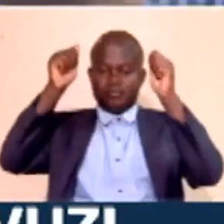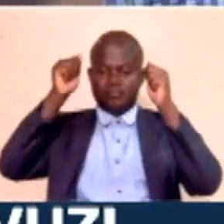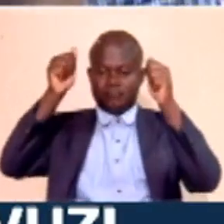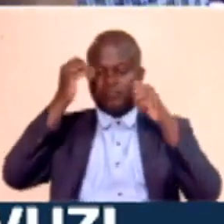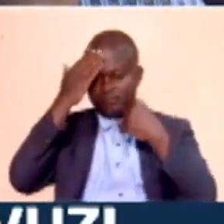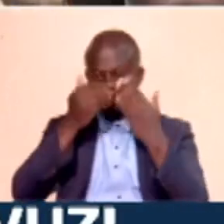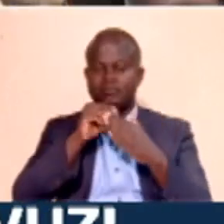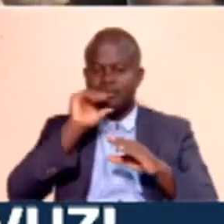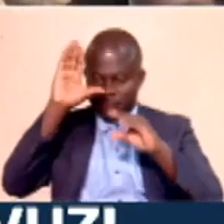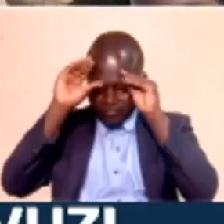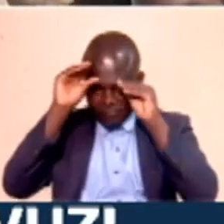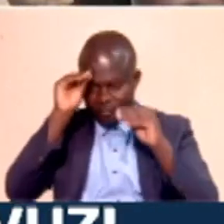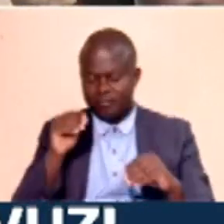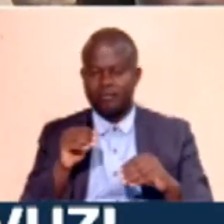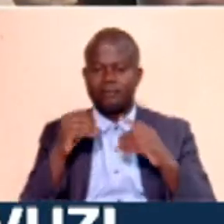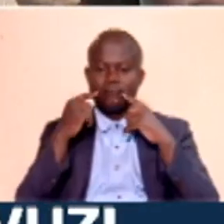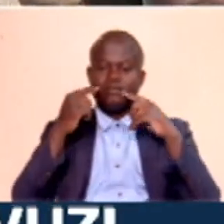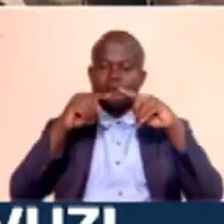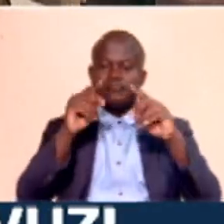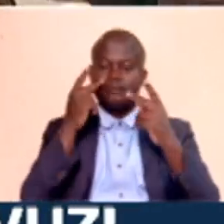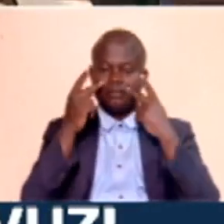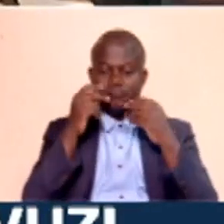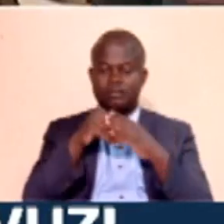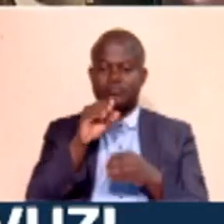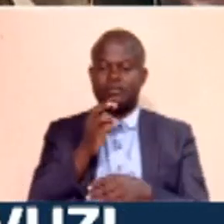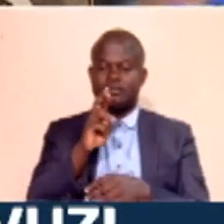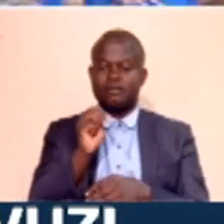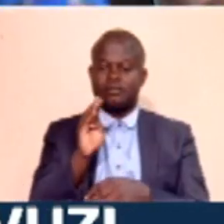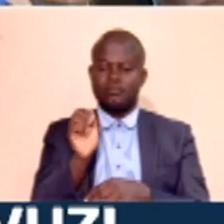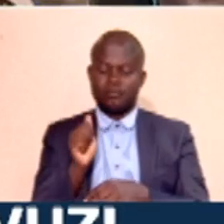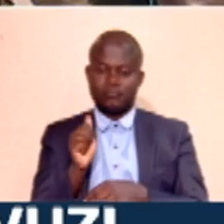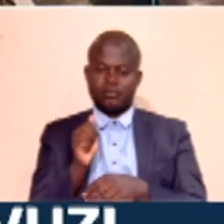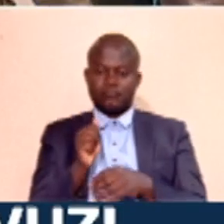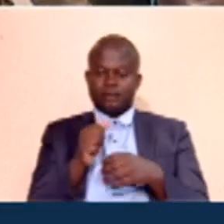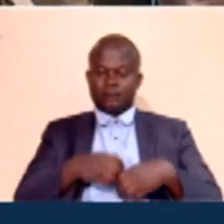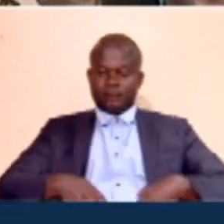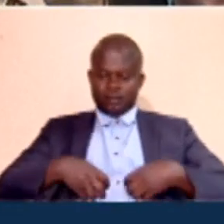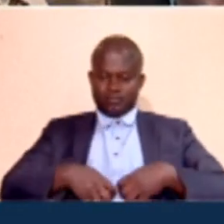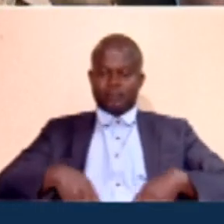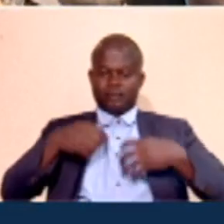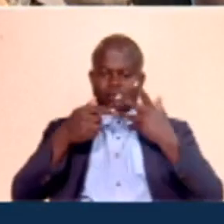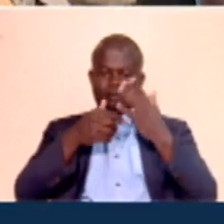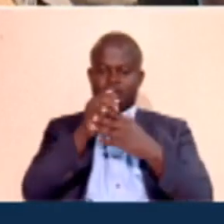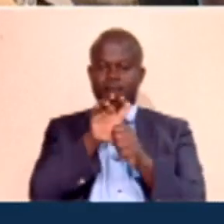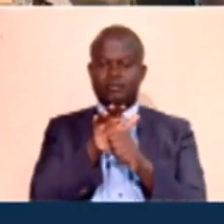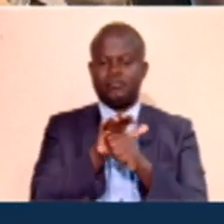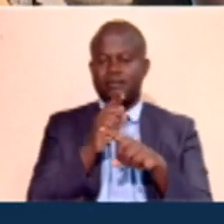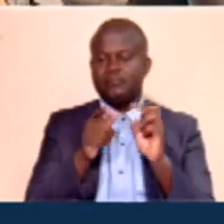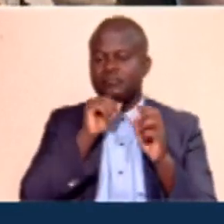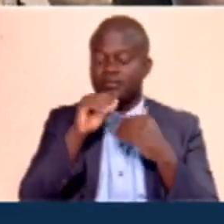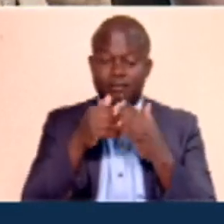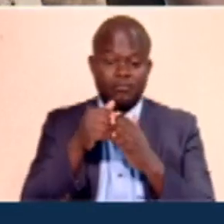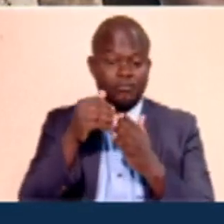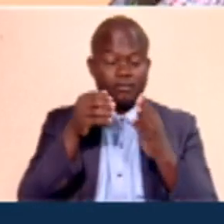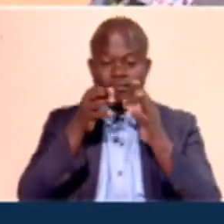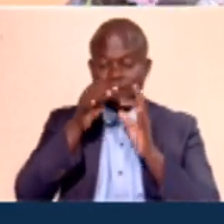baba batarabyigiye. Amatangazo ubona yavura uburemba, za mibe, mbega ni ibintu byinshi bitandukanye, ntabwo nabirondura